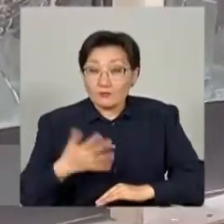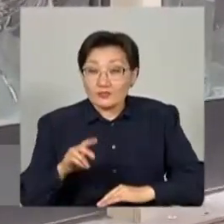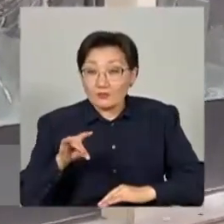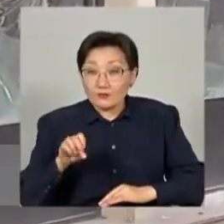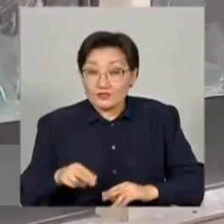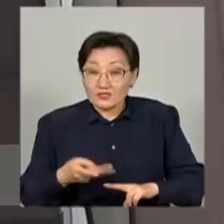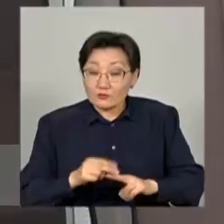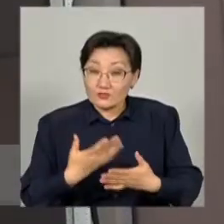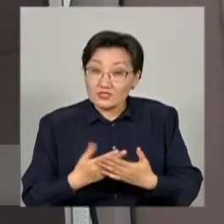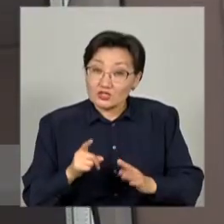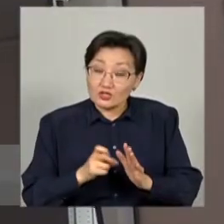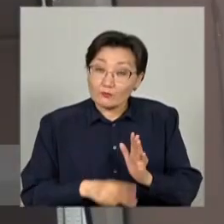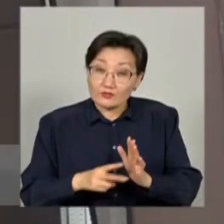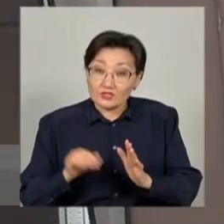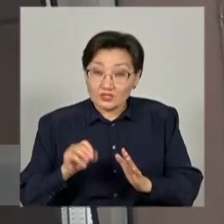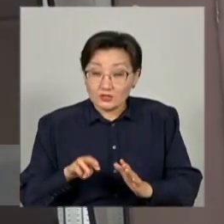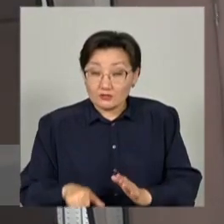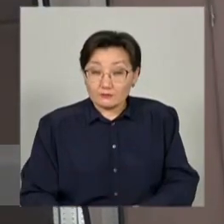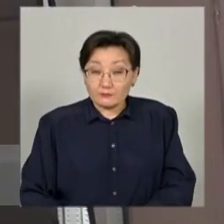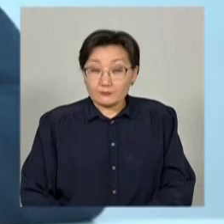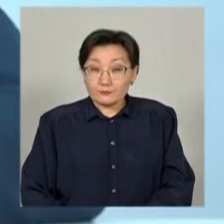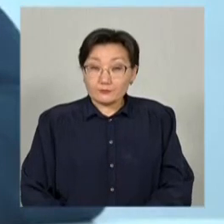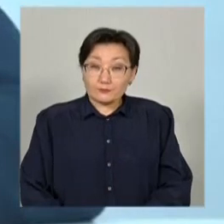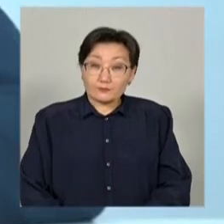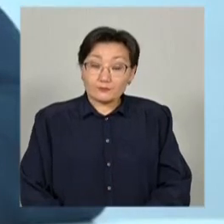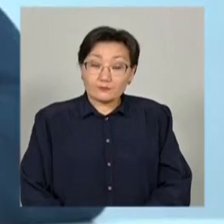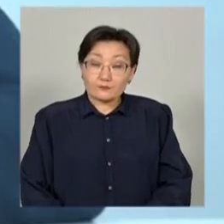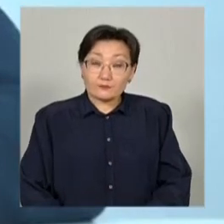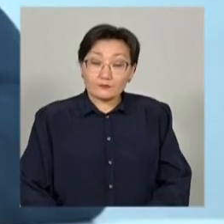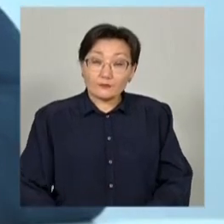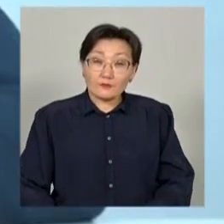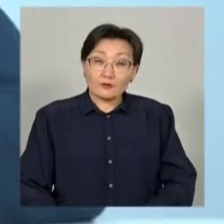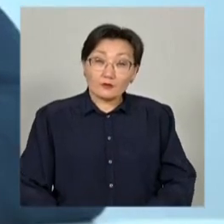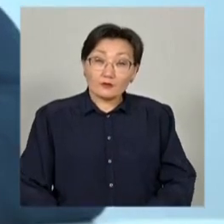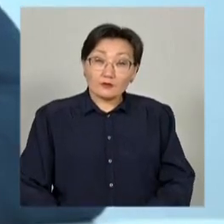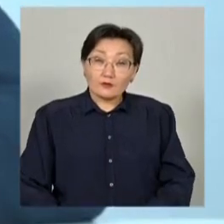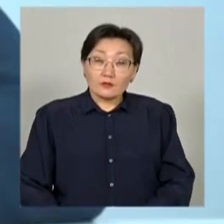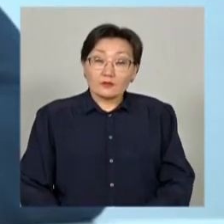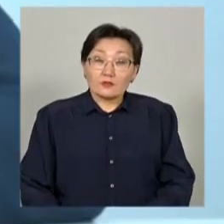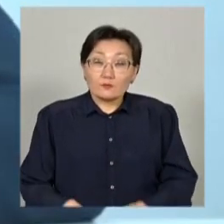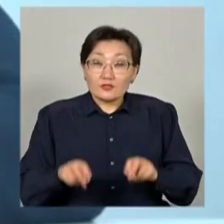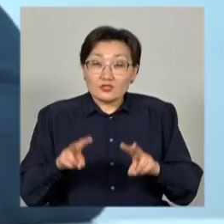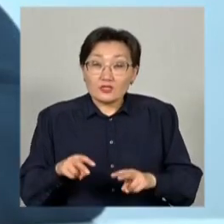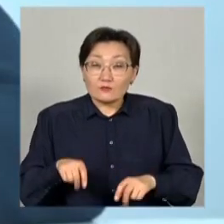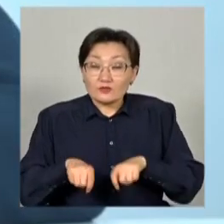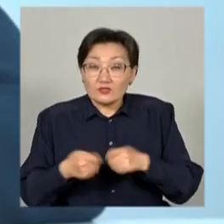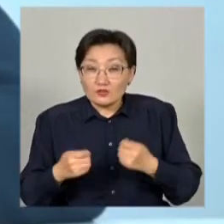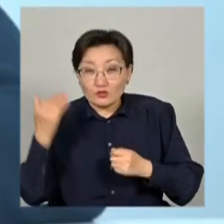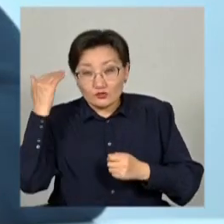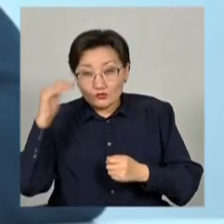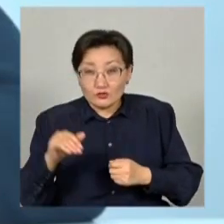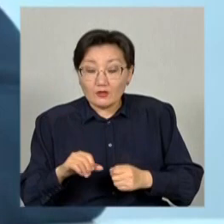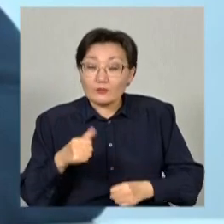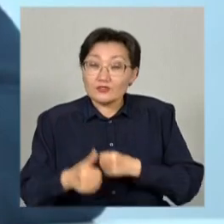МРП, это порядка 170 тысяч тенге. Олар басқа біреудің мүлкін бүлдіреді. За умышленное повреждение чужого